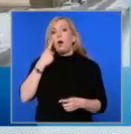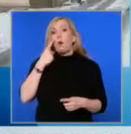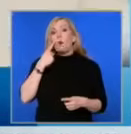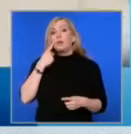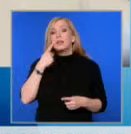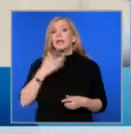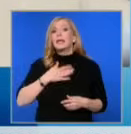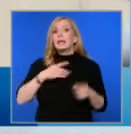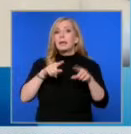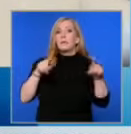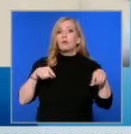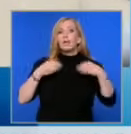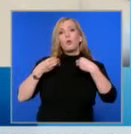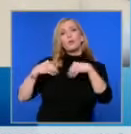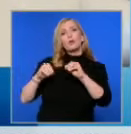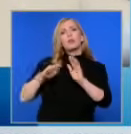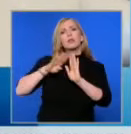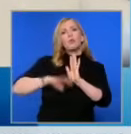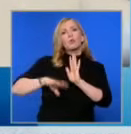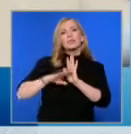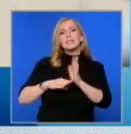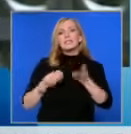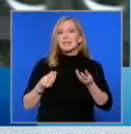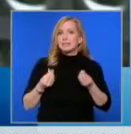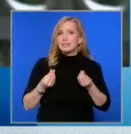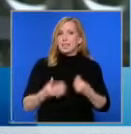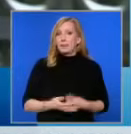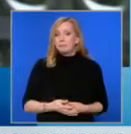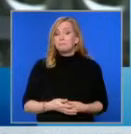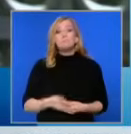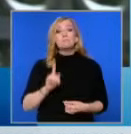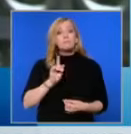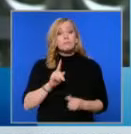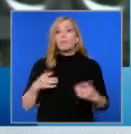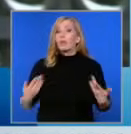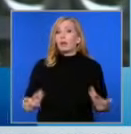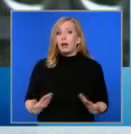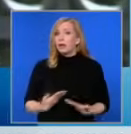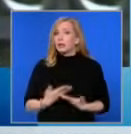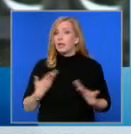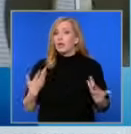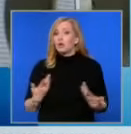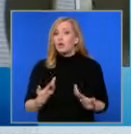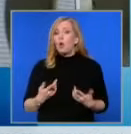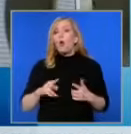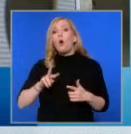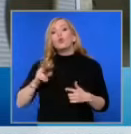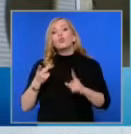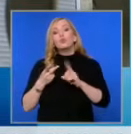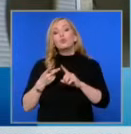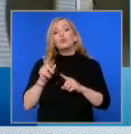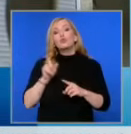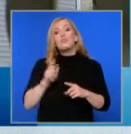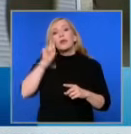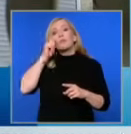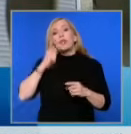на изключително занижена, много под пазарната цена. Интересното е, че от друга длъжница е